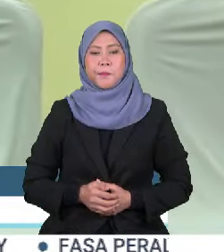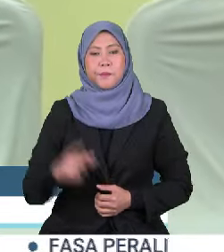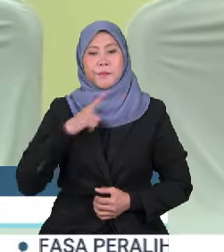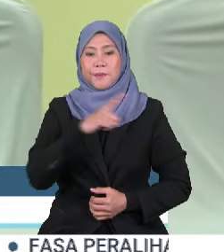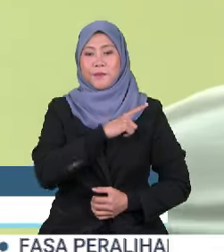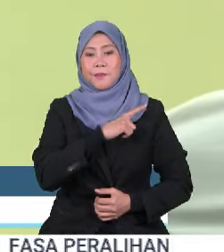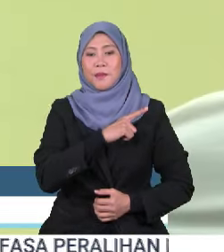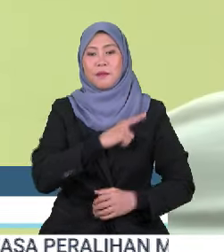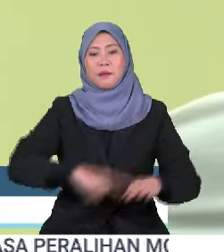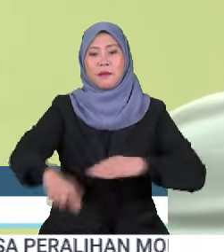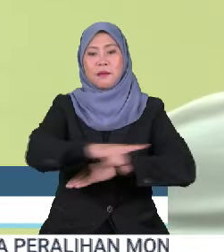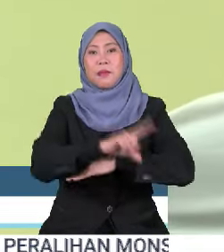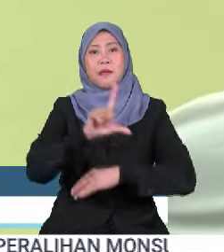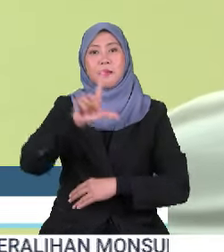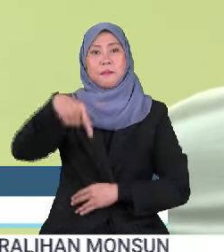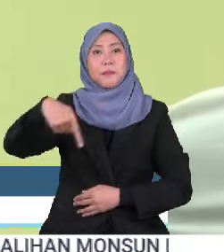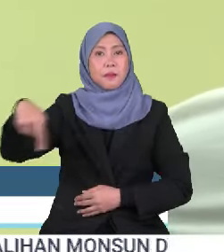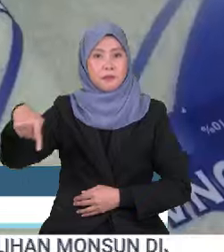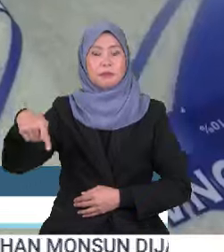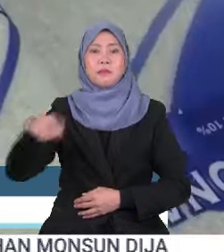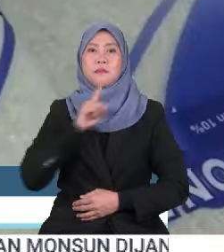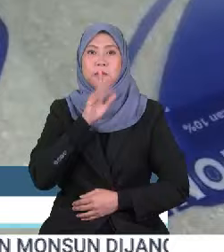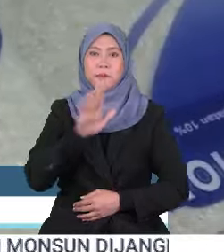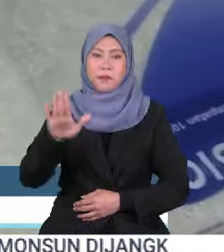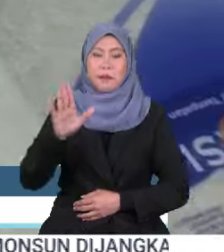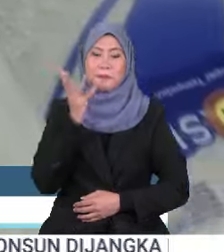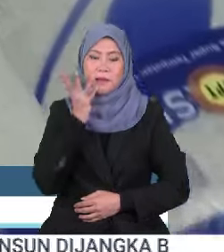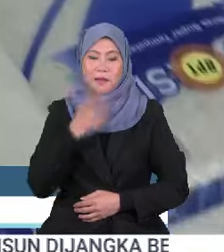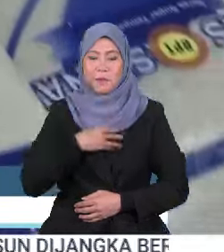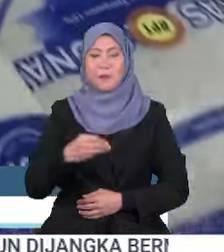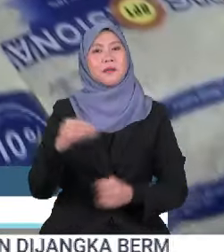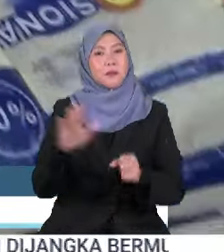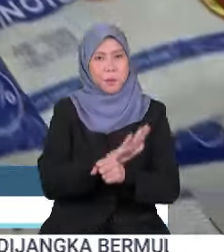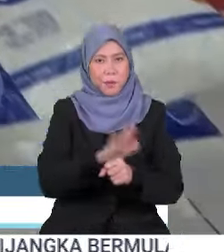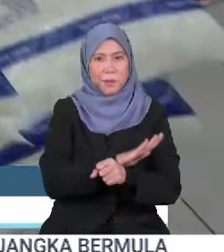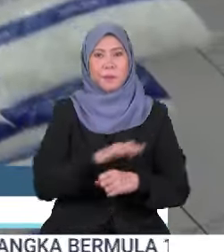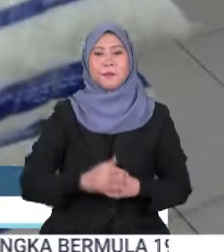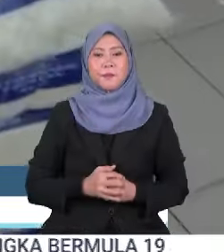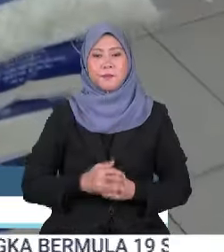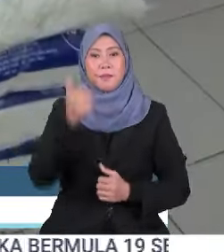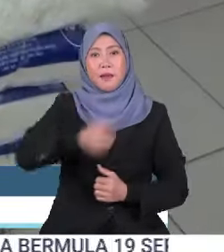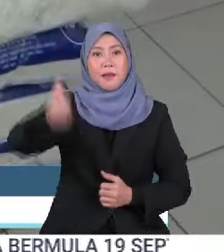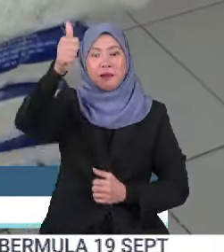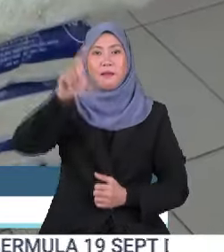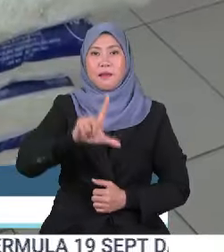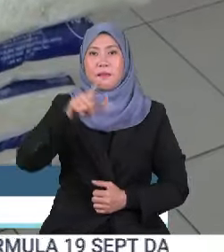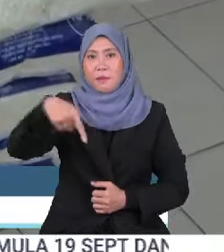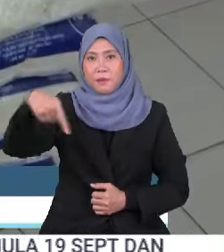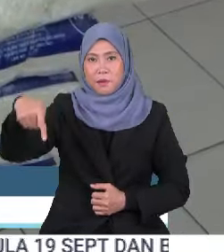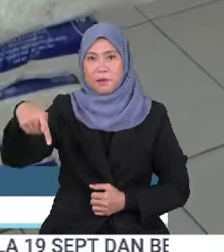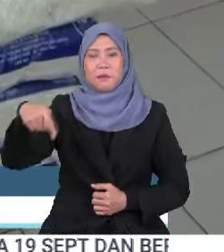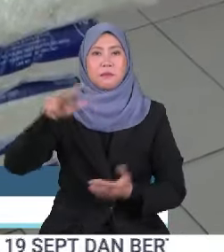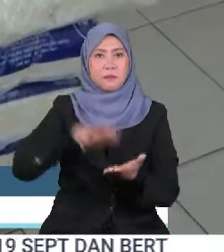Lembaga Pertubuhan Peladang LPP memberi jaminan bekalan beras putih tempatan mencukupi. Ketua Pengarah LPP Dato' Azulita